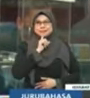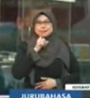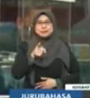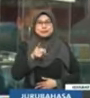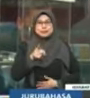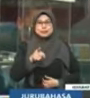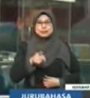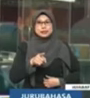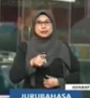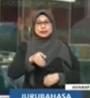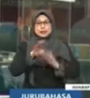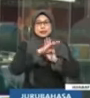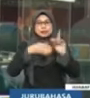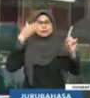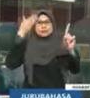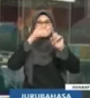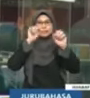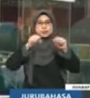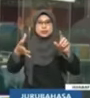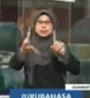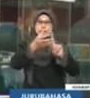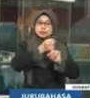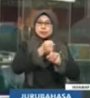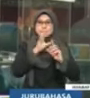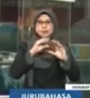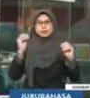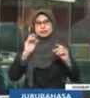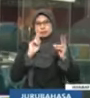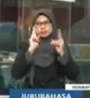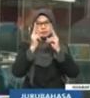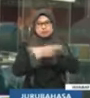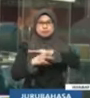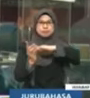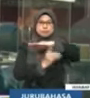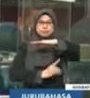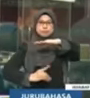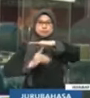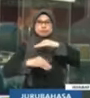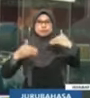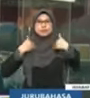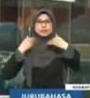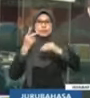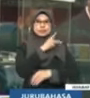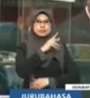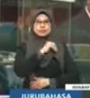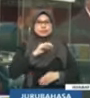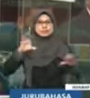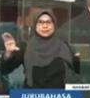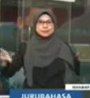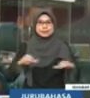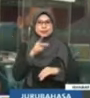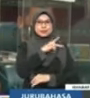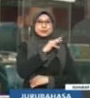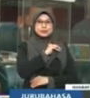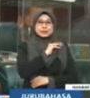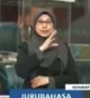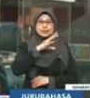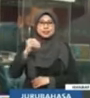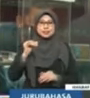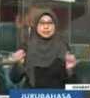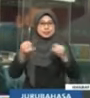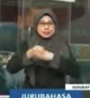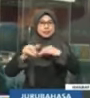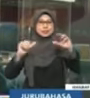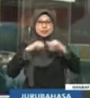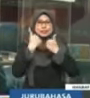selesai dan juga Suruhanjaya Komiti telah pun mendapati tiada kesalahan yang dibuat berkenaan dengan KPSPRM berkenaan dengan saham yang didaftarkan atas beliau pada